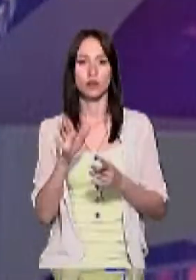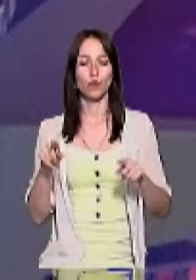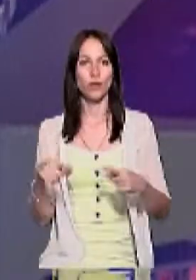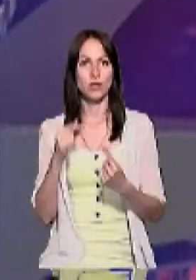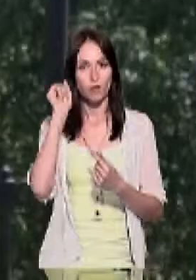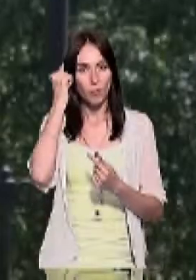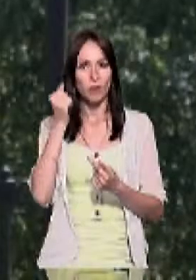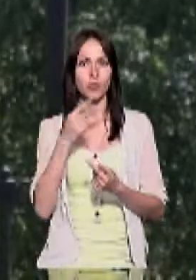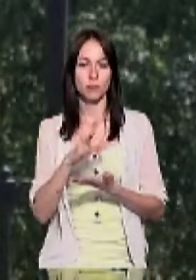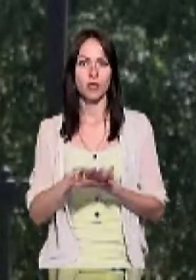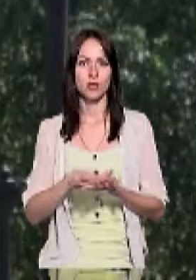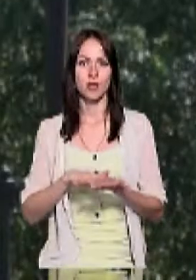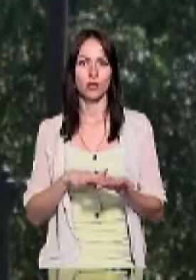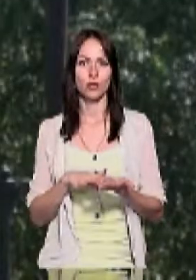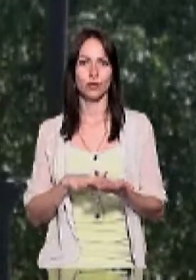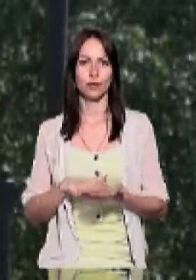Стеценко.